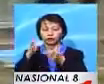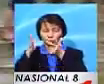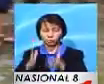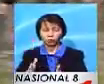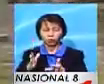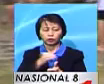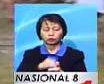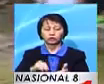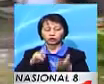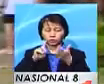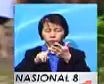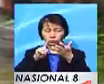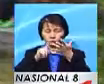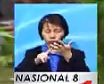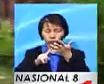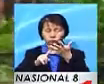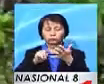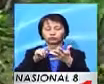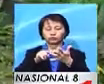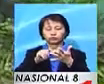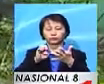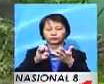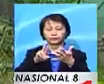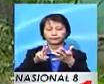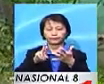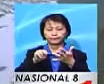mangsa dan 2 di Dewan Seberguna Seri Bernam.